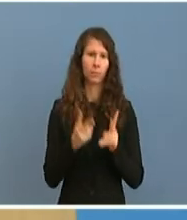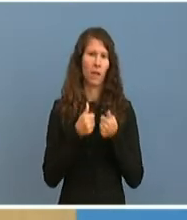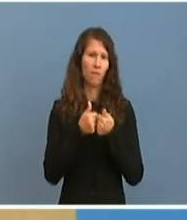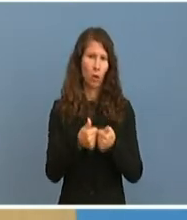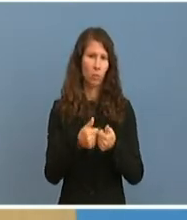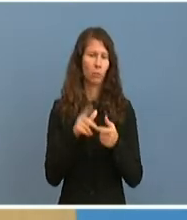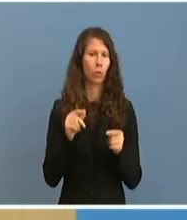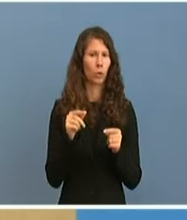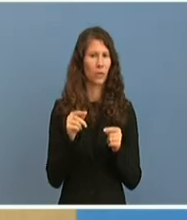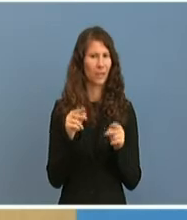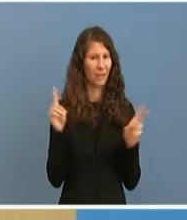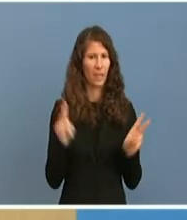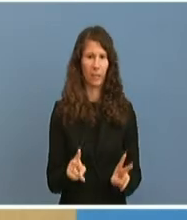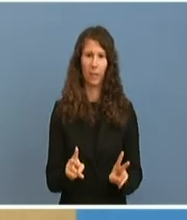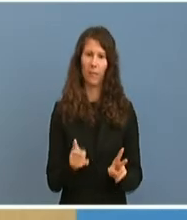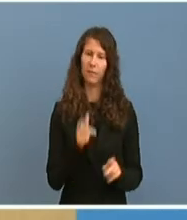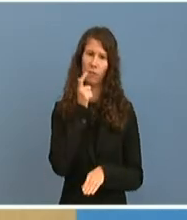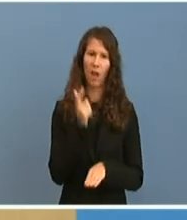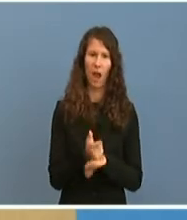und verantwortungsvolle